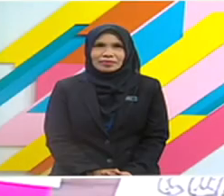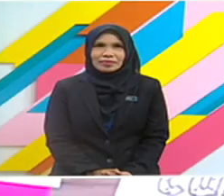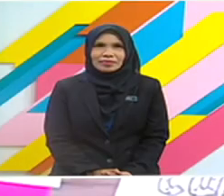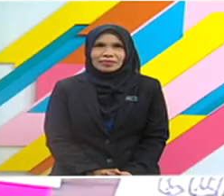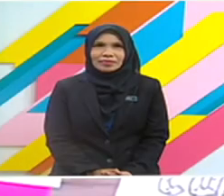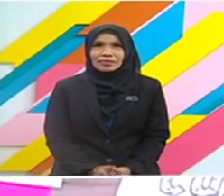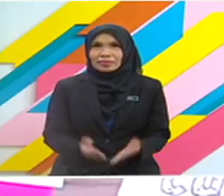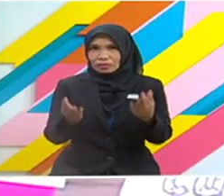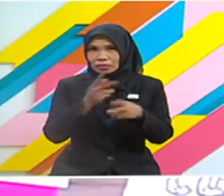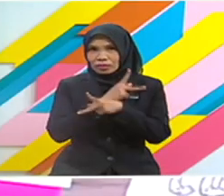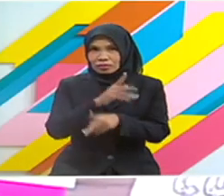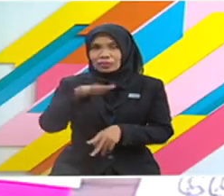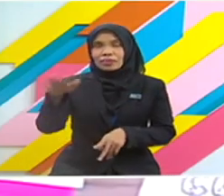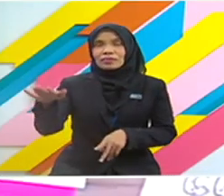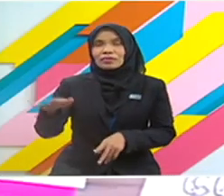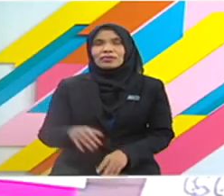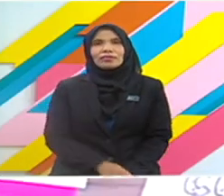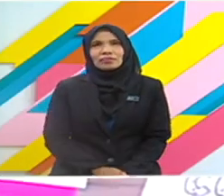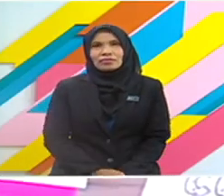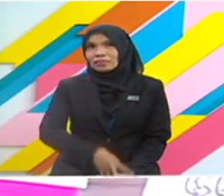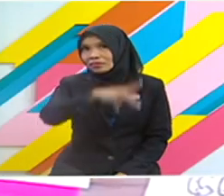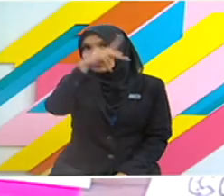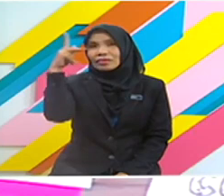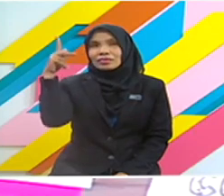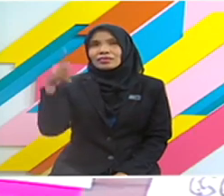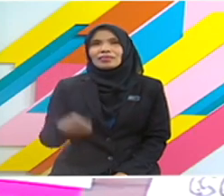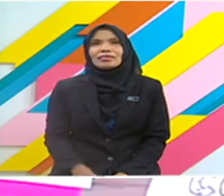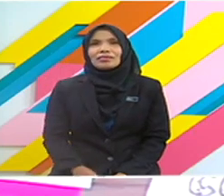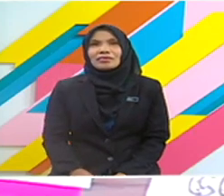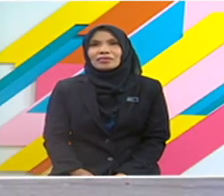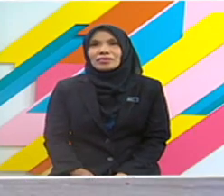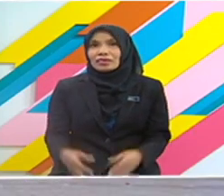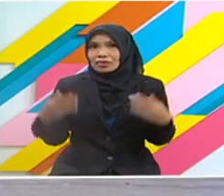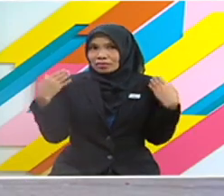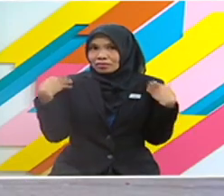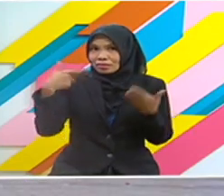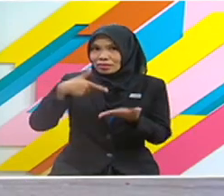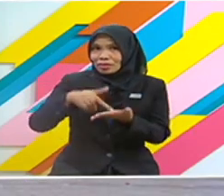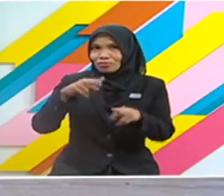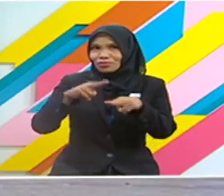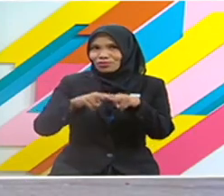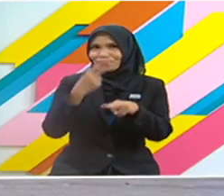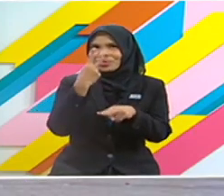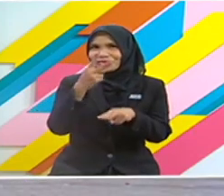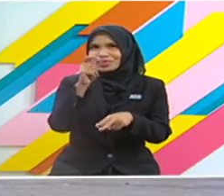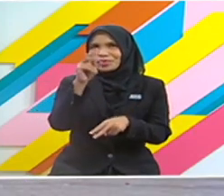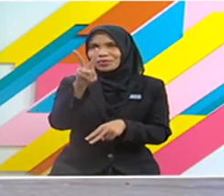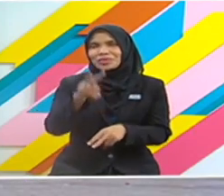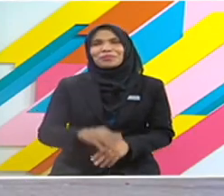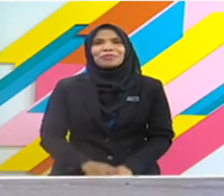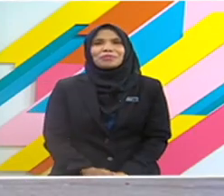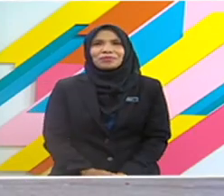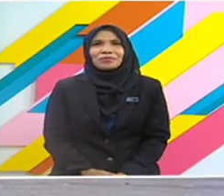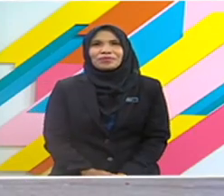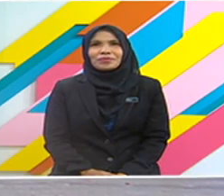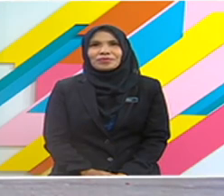Terima kasih adik-adik kerana masih lagi setia bersama Kak Rina dan juga Cikgu Suhaila dan Cikgu Syaira dalam Mahir Didik TV KPM. Yang pastinya